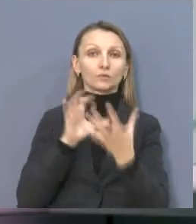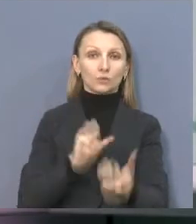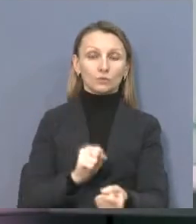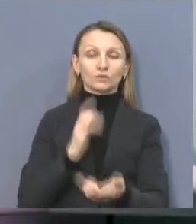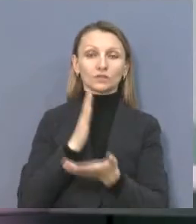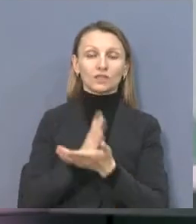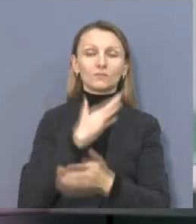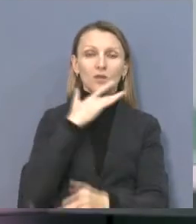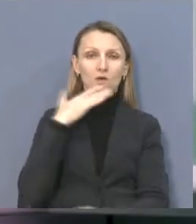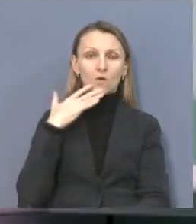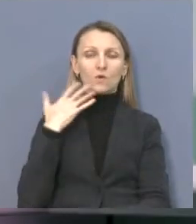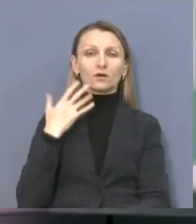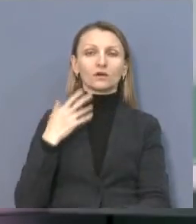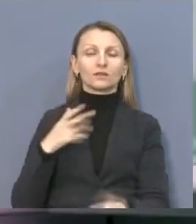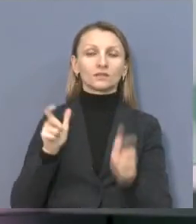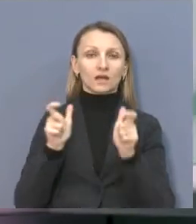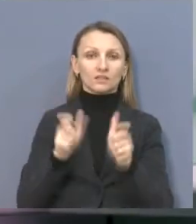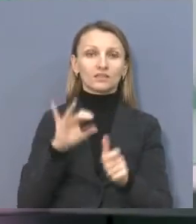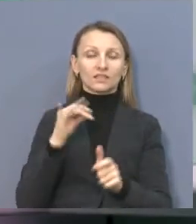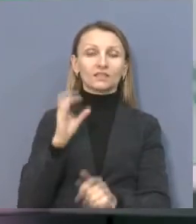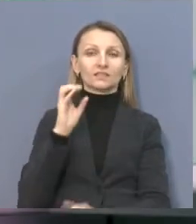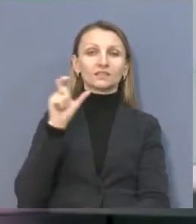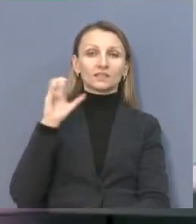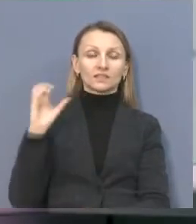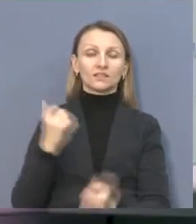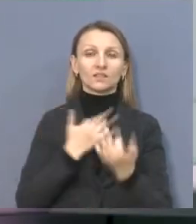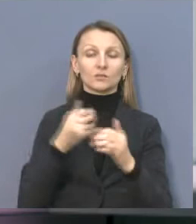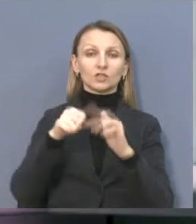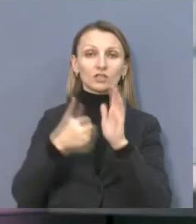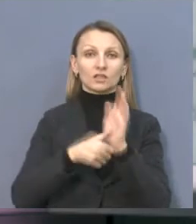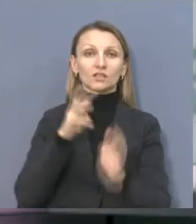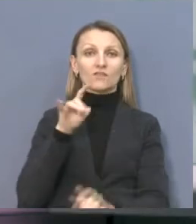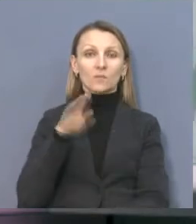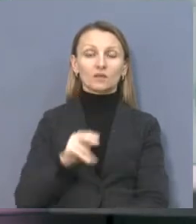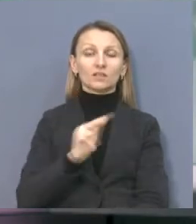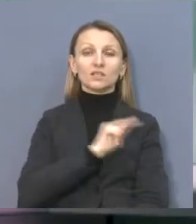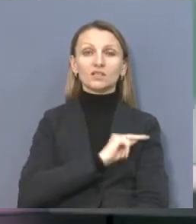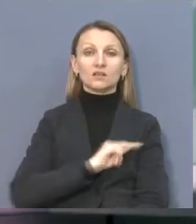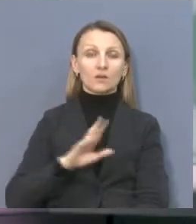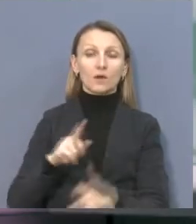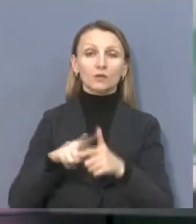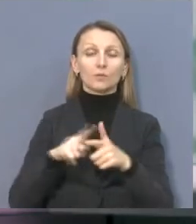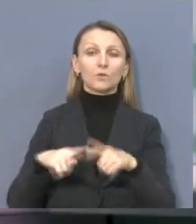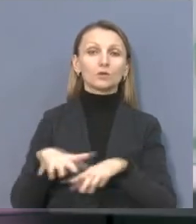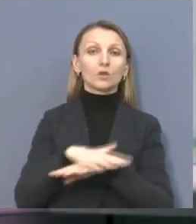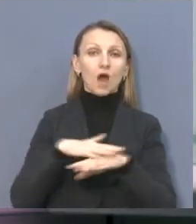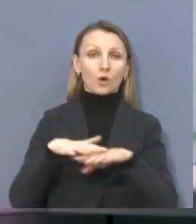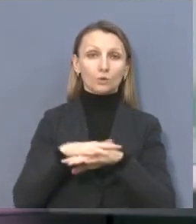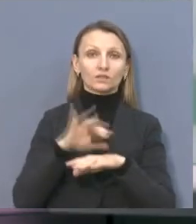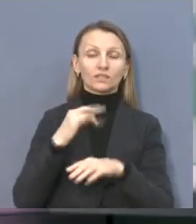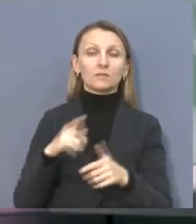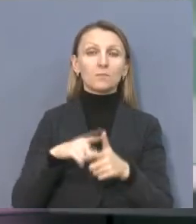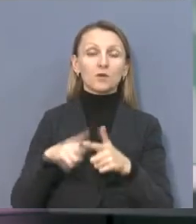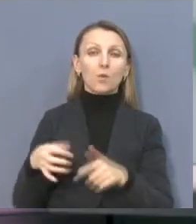ряд ограничений а также и санитарных требований примеру 16-го марта не курсирует международные межобластные автобусные сообщения а